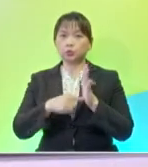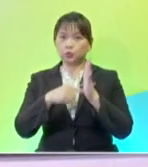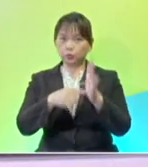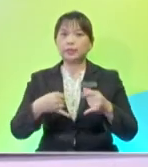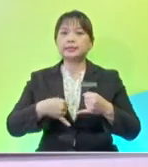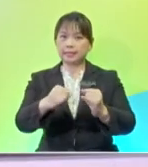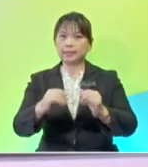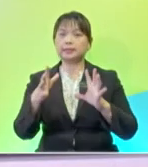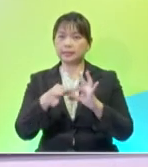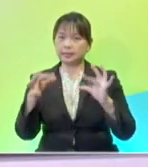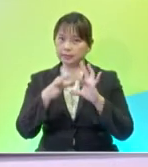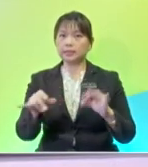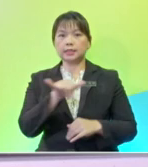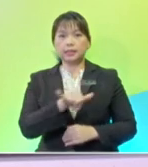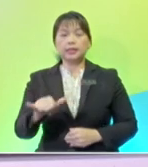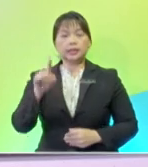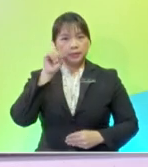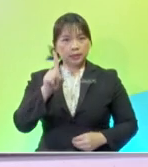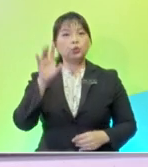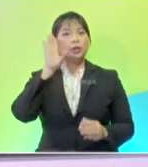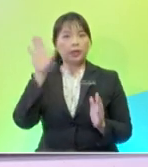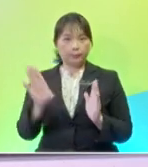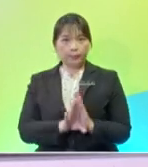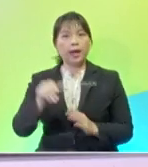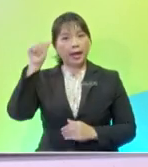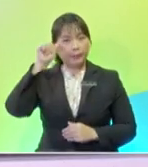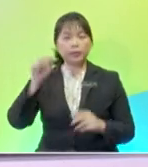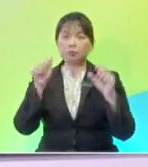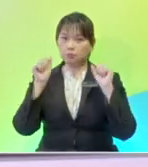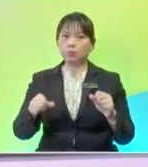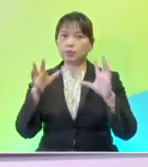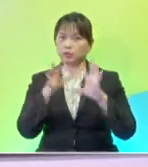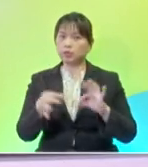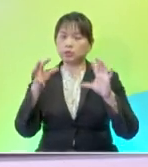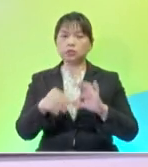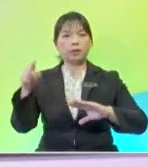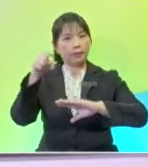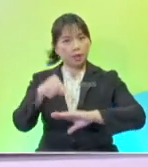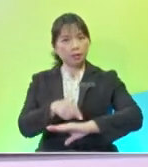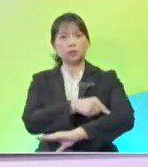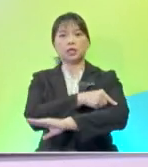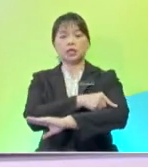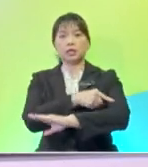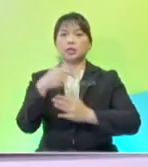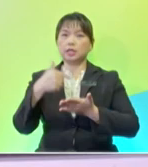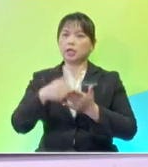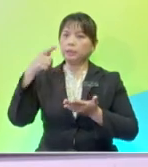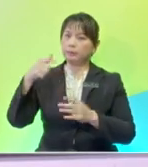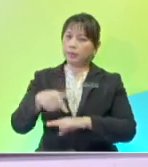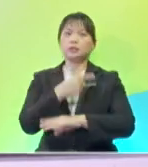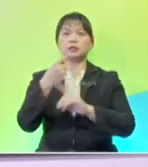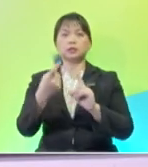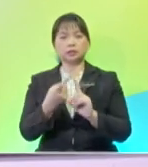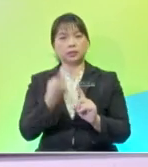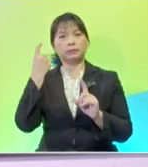dia tengok hanya pada satu gambar Ayo Manda boleh bercerita panjang lagi panjang dari cerita Ce Ibu tadi